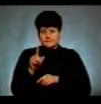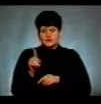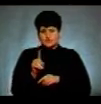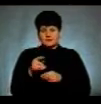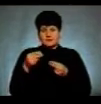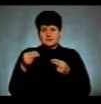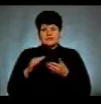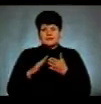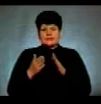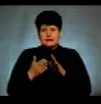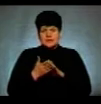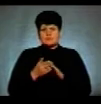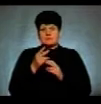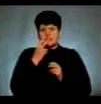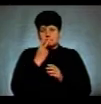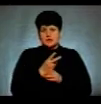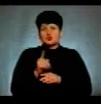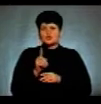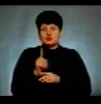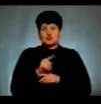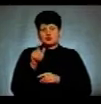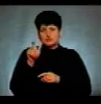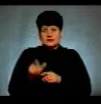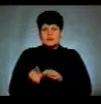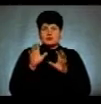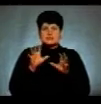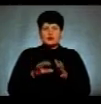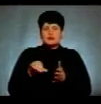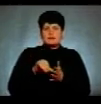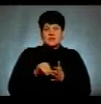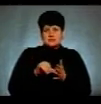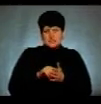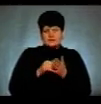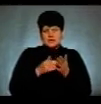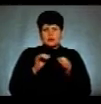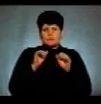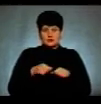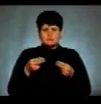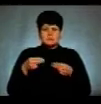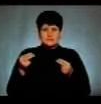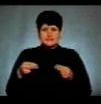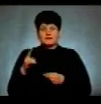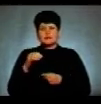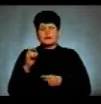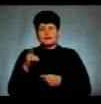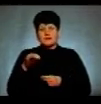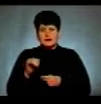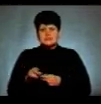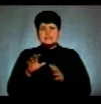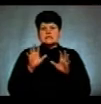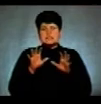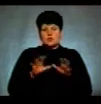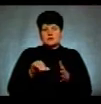укладення декларації, передбачено, що пацієнт або законний представник пацієнта може укласти декларацію, відповідно, законний